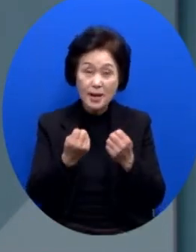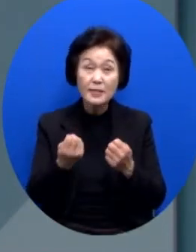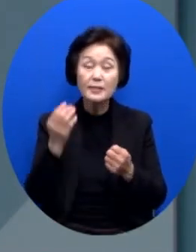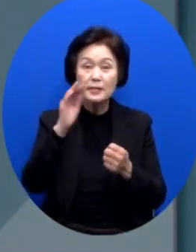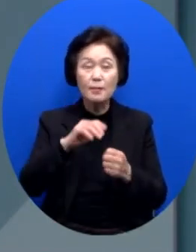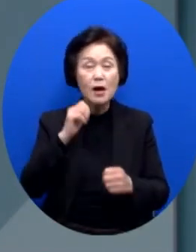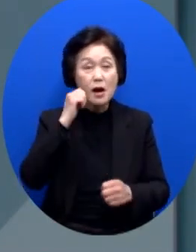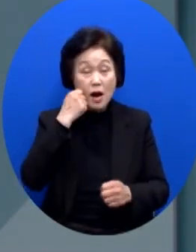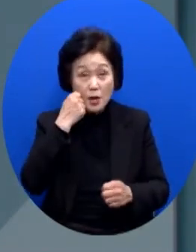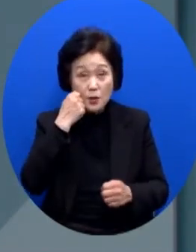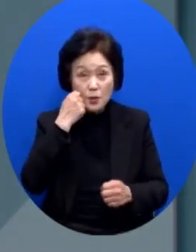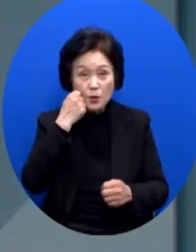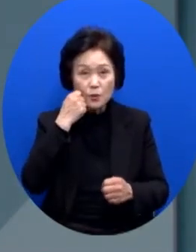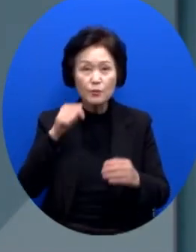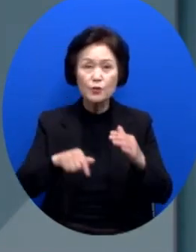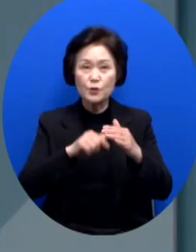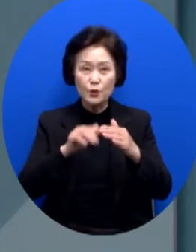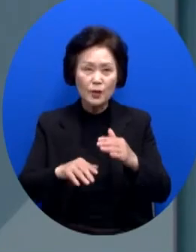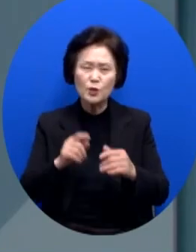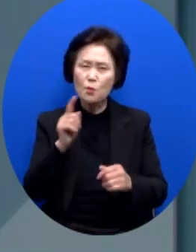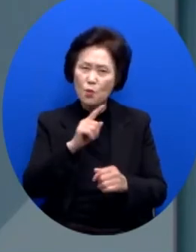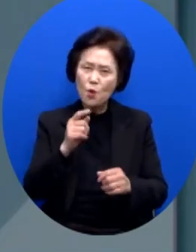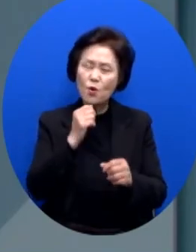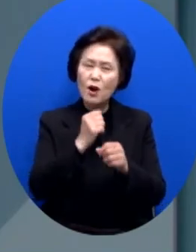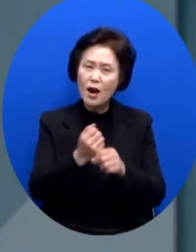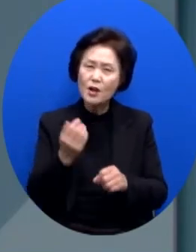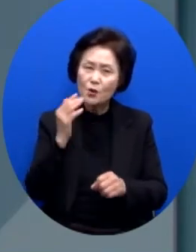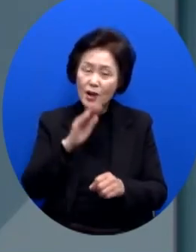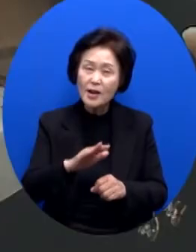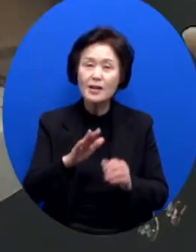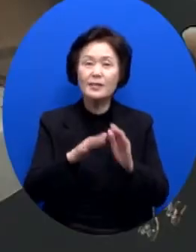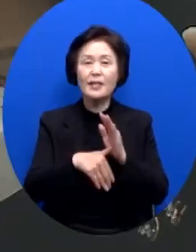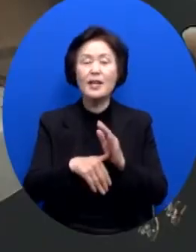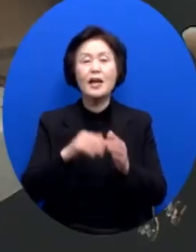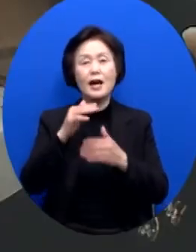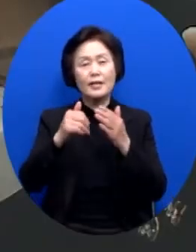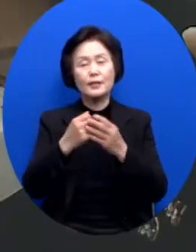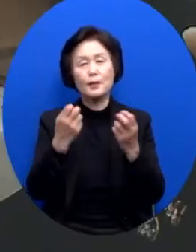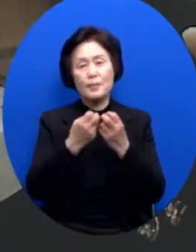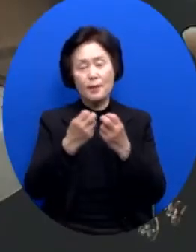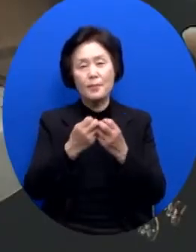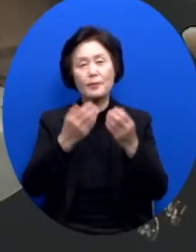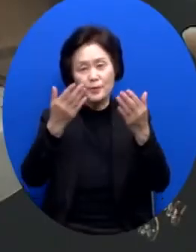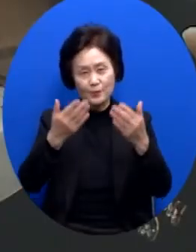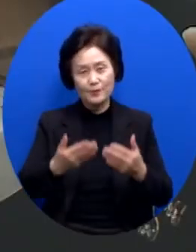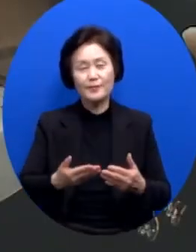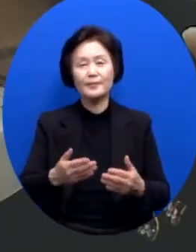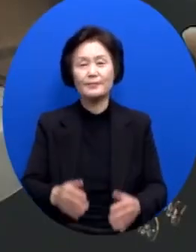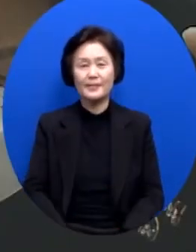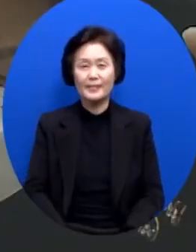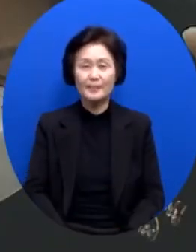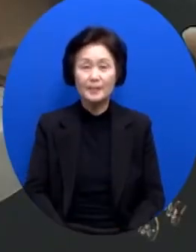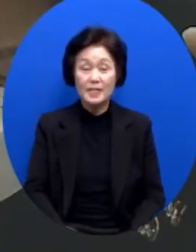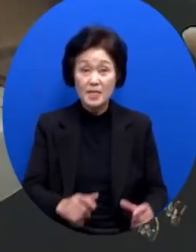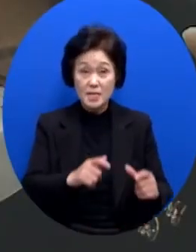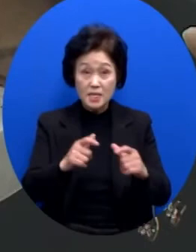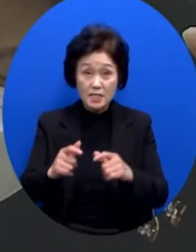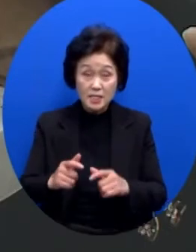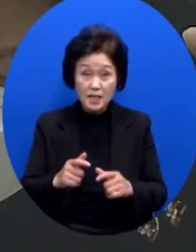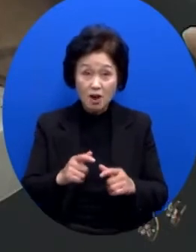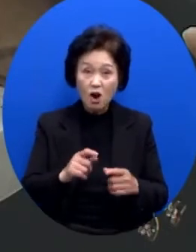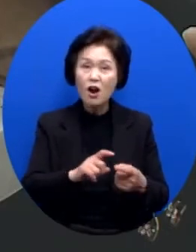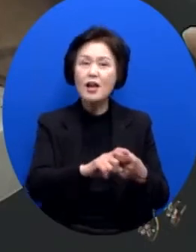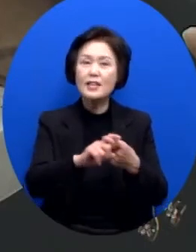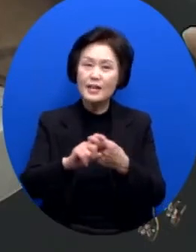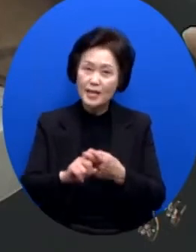어려움에 하려고 하면 하나는 방법을 써 주십니다 지역교회 개여 나베 도 어 힘쓰고 계신 것으로 알고